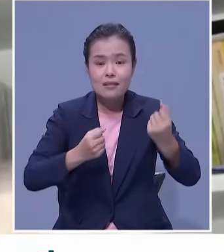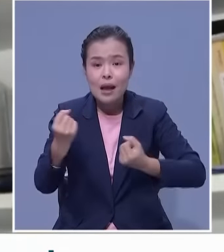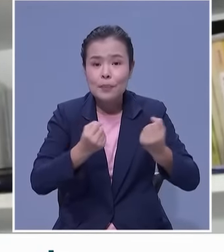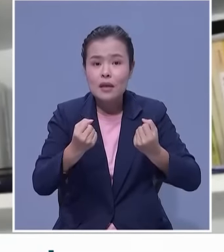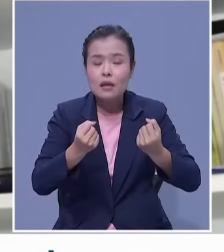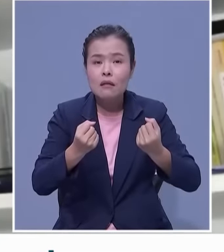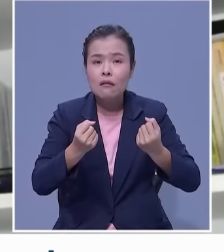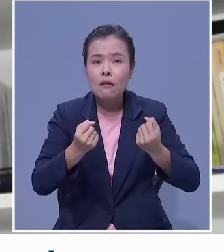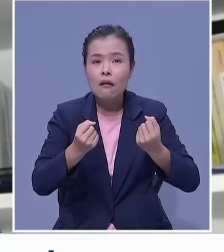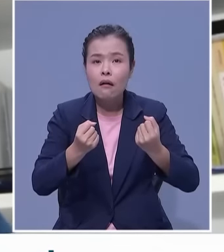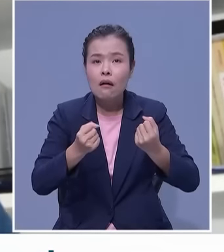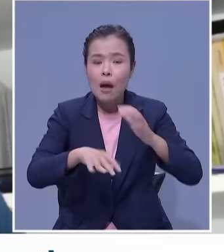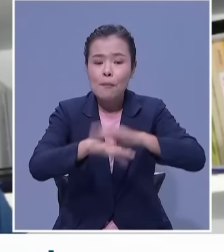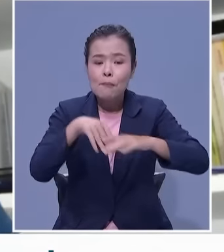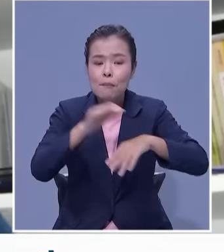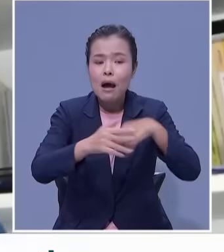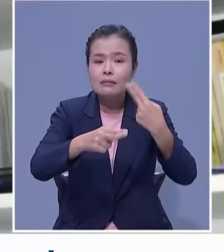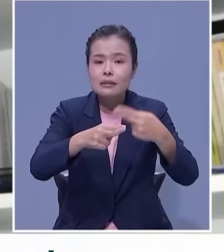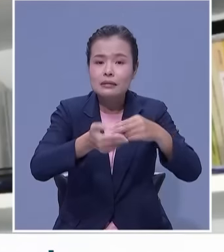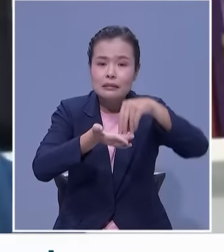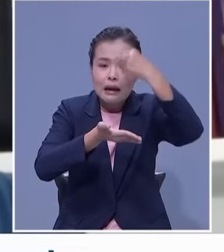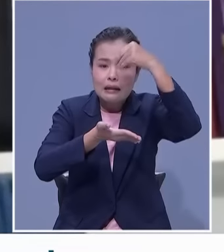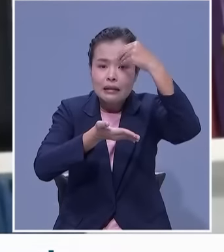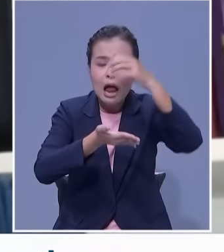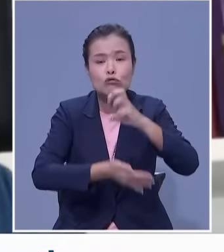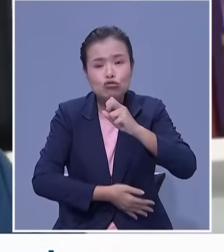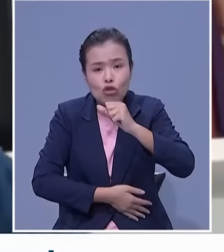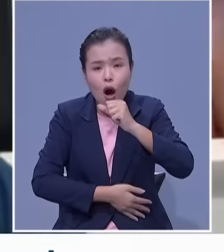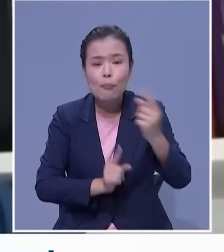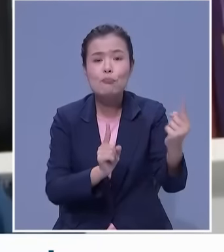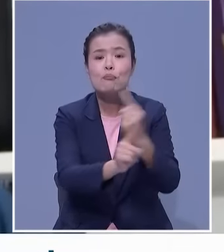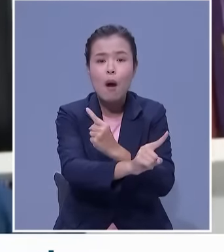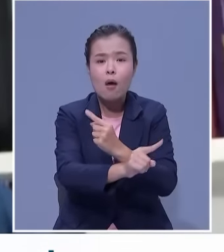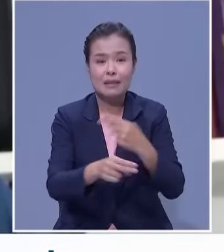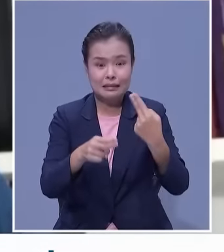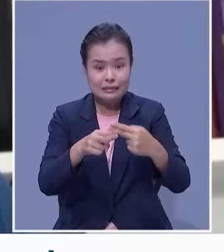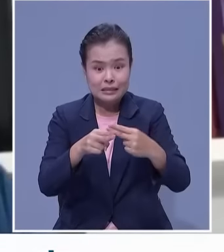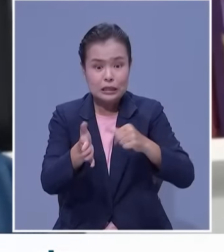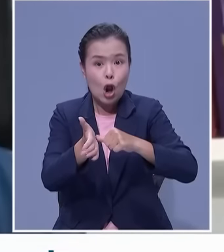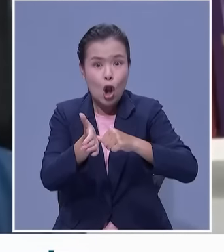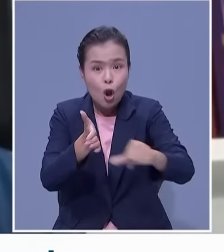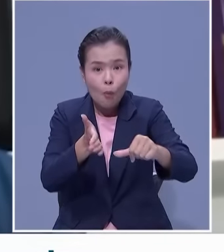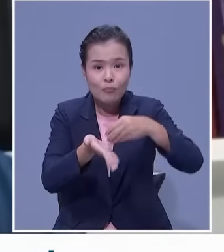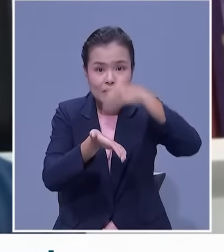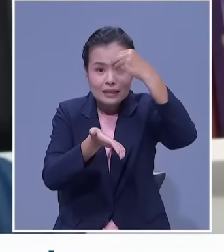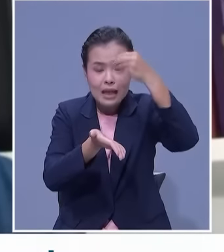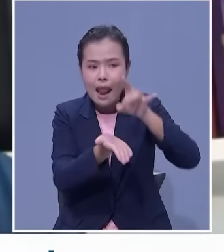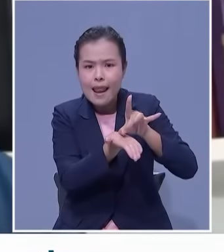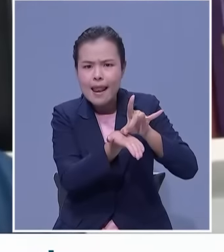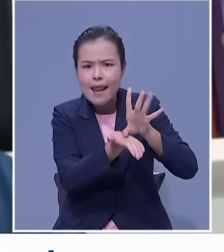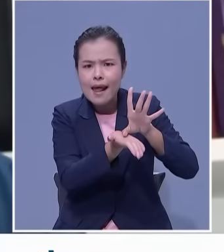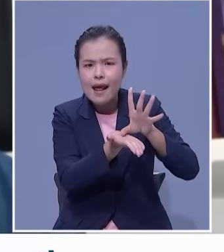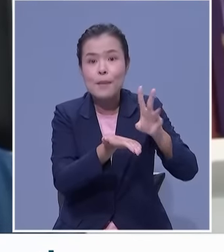ให้ให้คนอื่นปลอมลายมือชื่อตัวเองแล้วไปเรียนแทนอะไรเงี้ยจนโดนลบชื่อออกจากการเป็นนักศึกษา